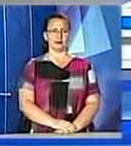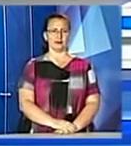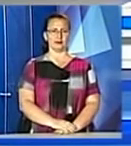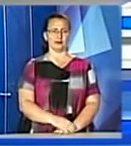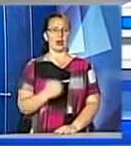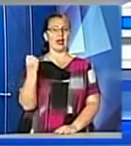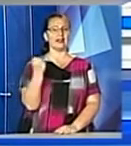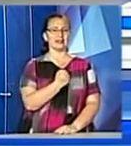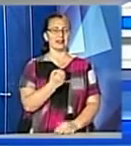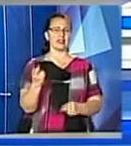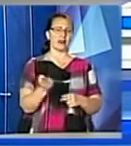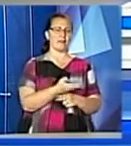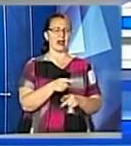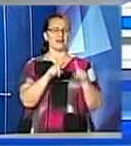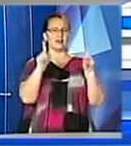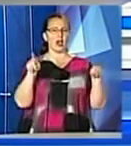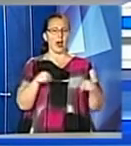20:30. Тиждень без планшета.